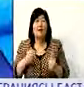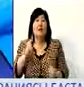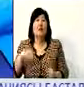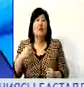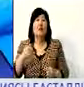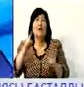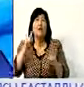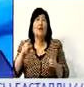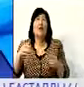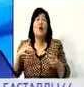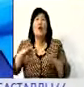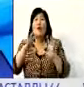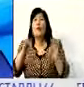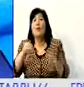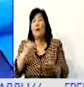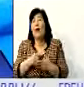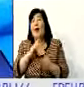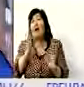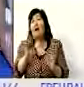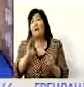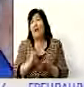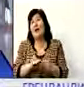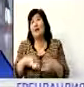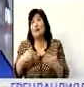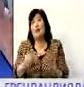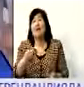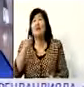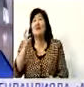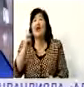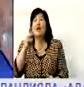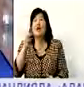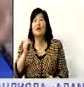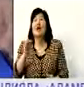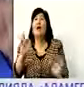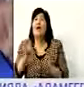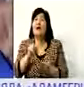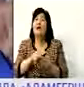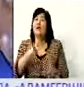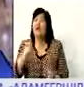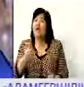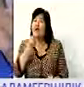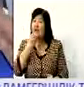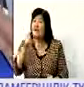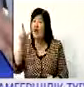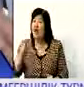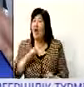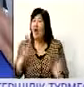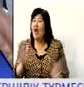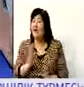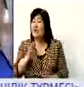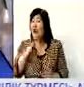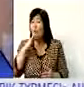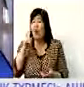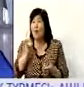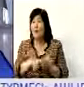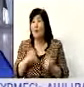бастаған белгілі өнер иелері бағалап, әділ бағасын берді. Шәмші ағамыз айтқан, ән жақсы әншіден деген. Әншіге көп-көп байланысты.